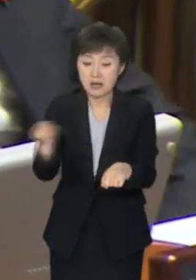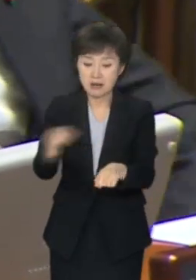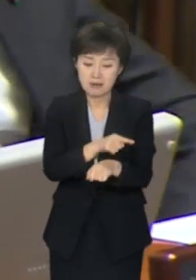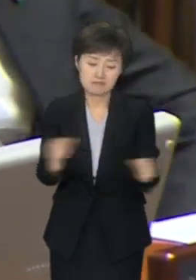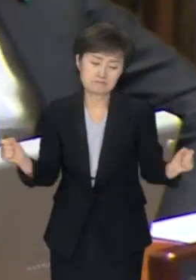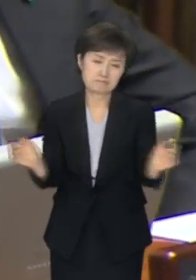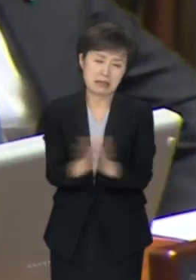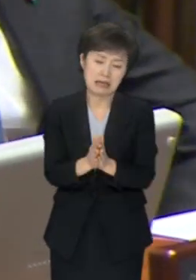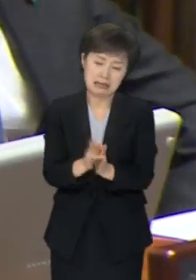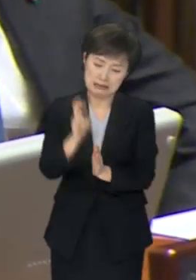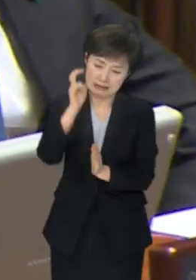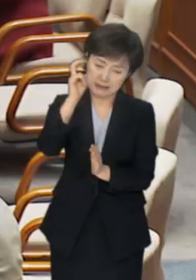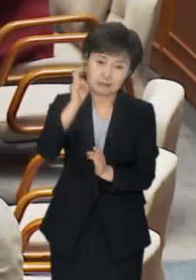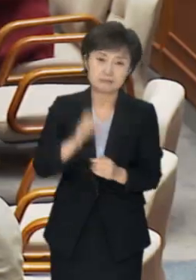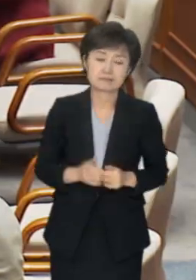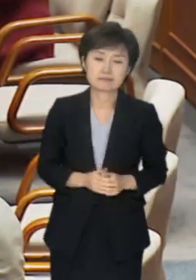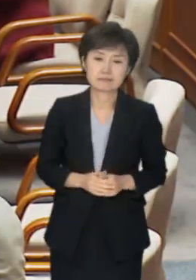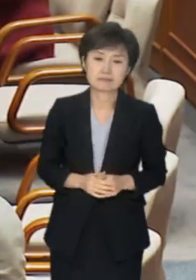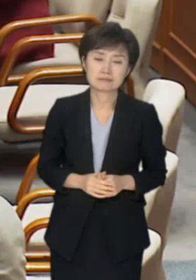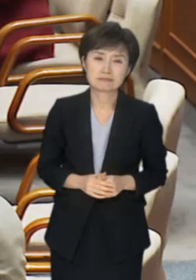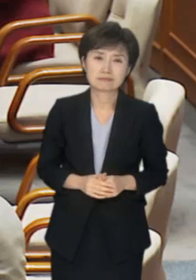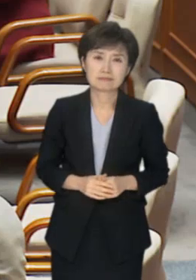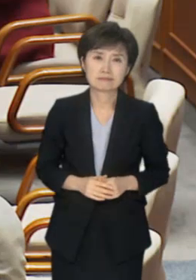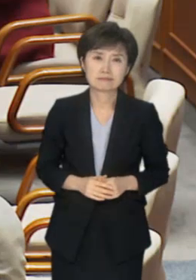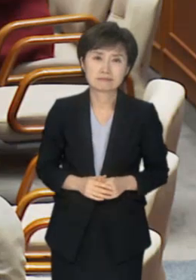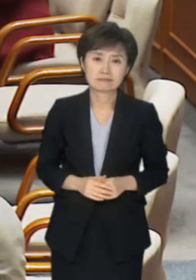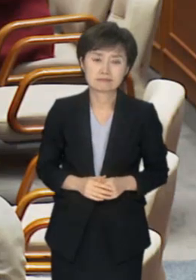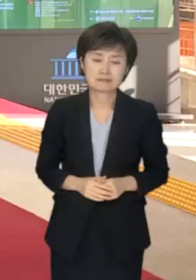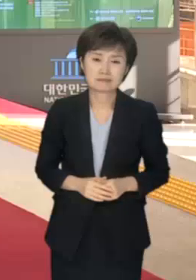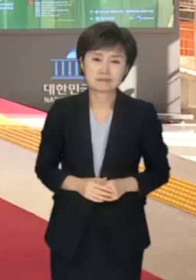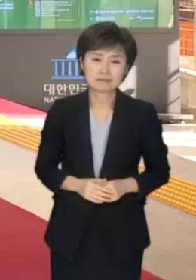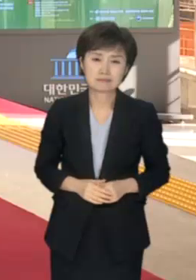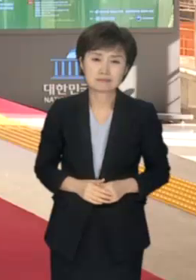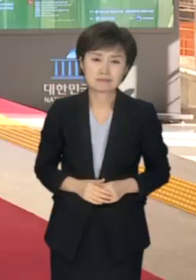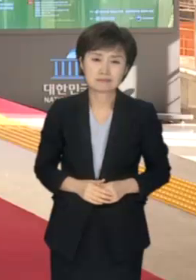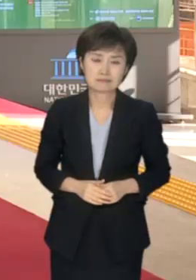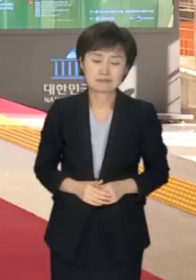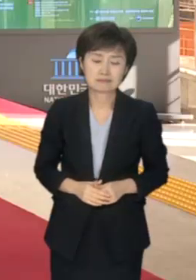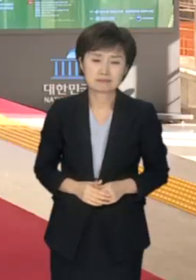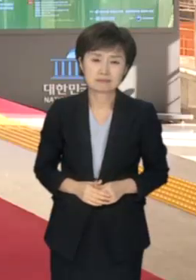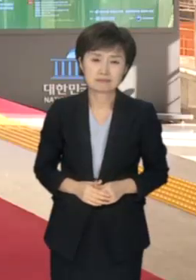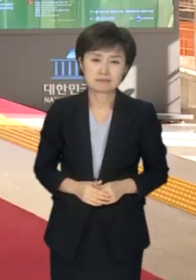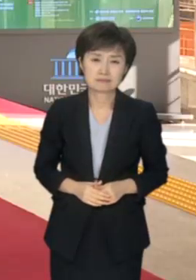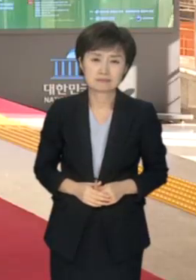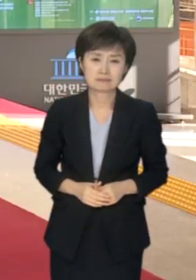극한 대립이 불가피해 보입니다. 지금까지 국회에서 전해드렸습니다.